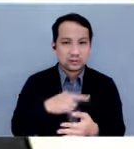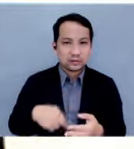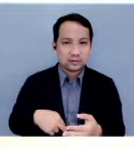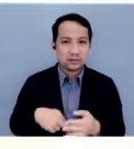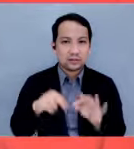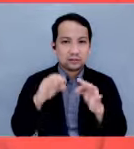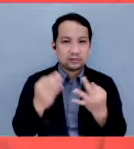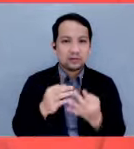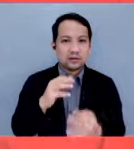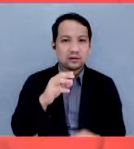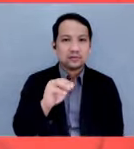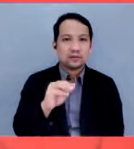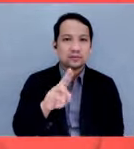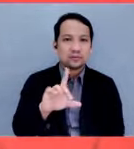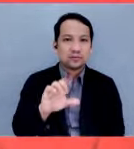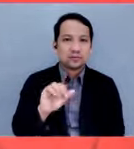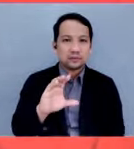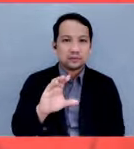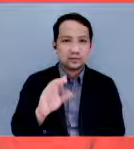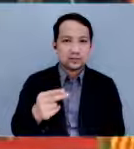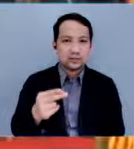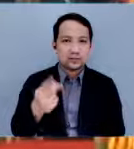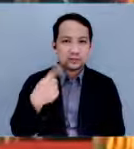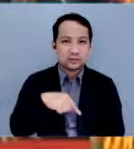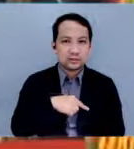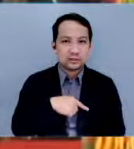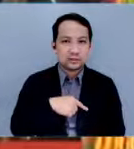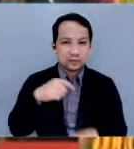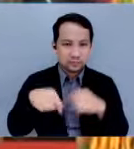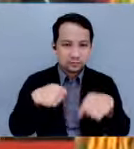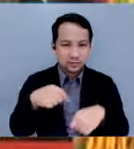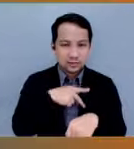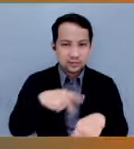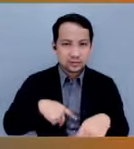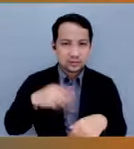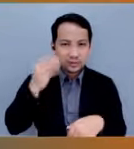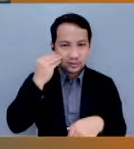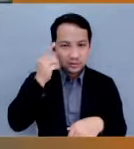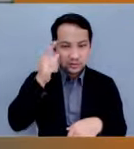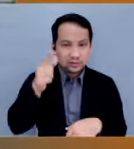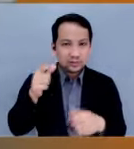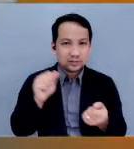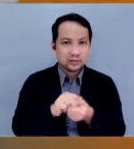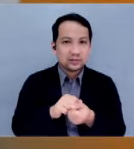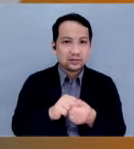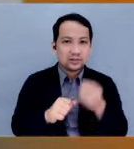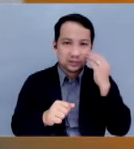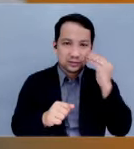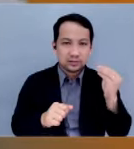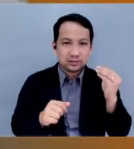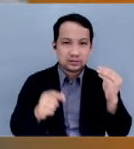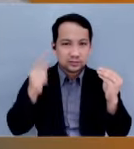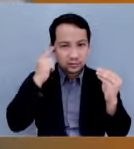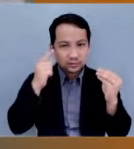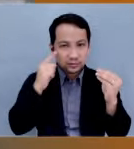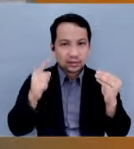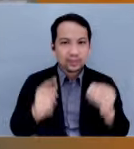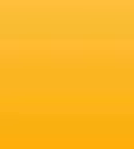Mulak. Ipapalabas na rin ang Pajak Princess ni Miles Ocampo at pagtatambal ni na Maine Mendoza at Sanjo Marudo.